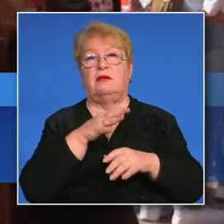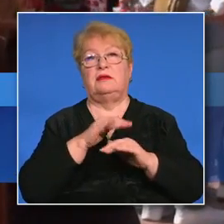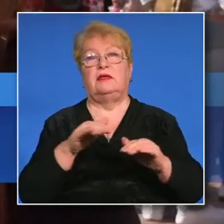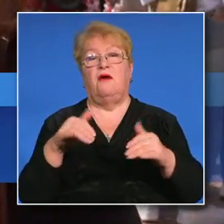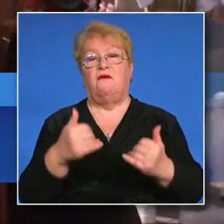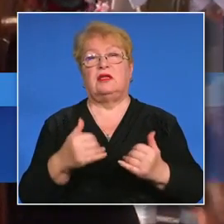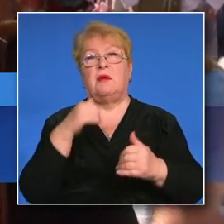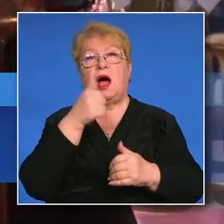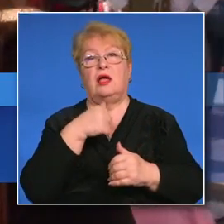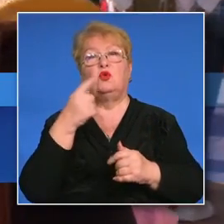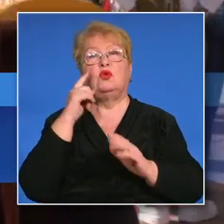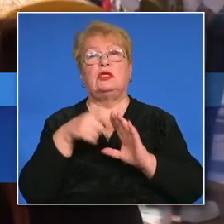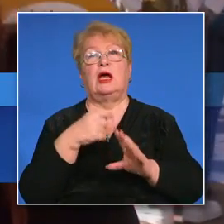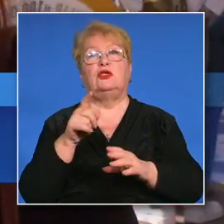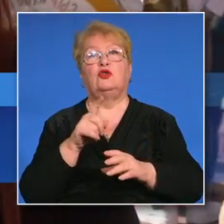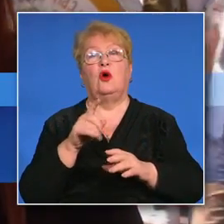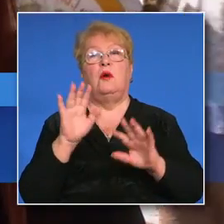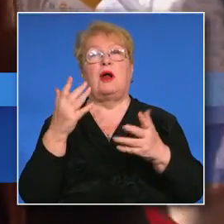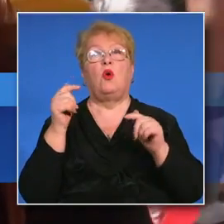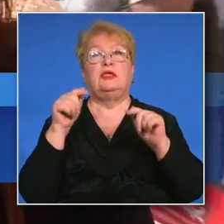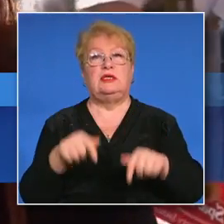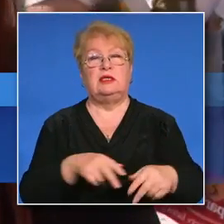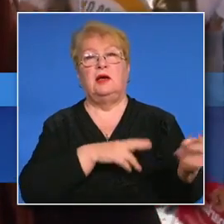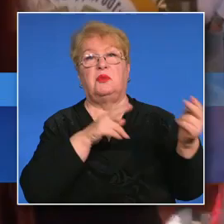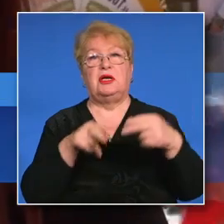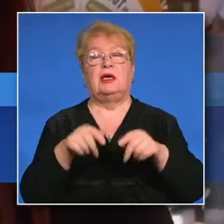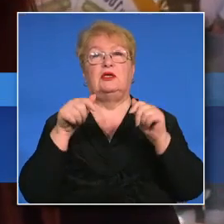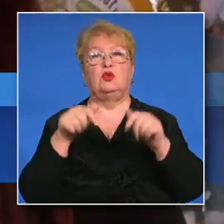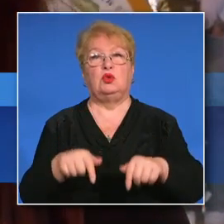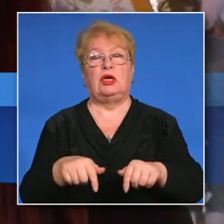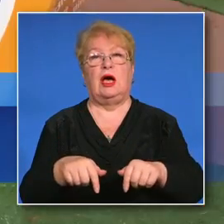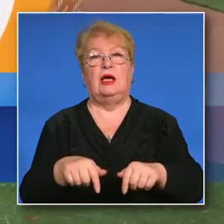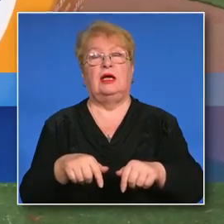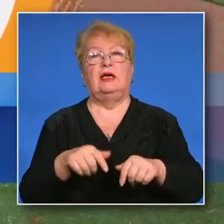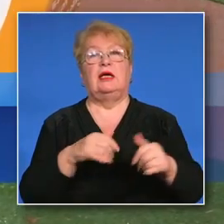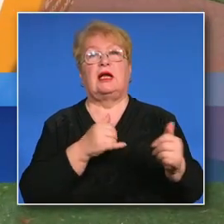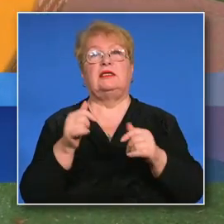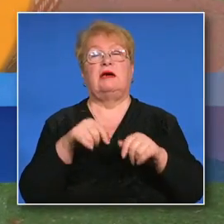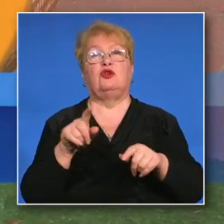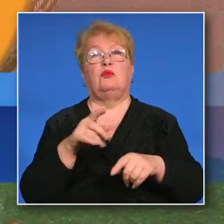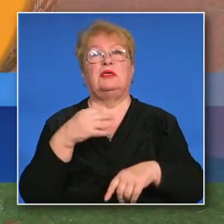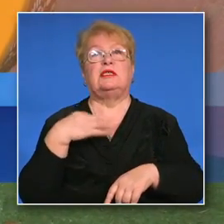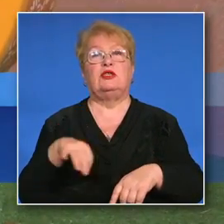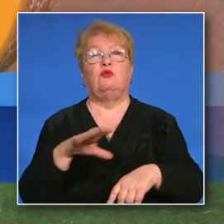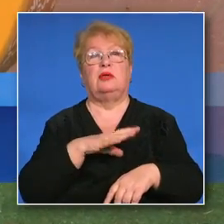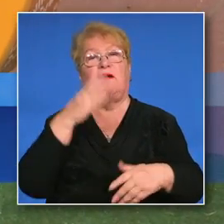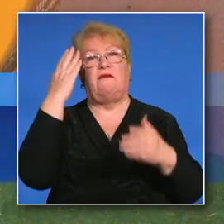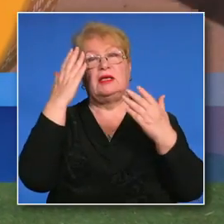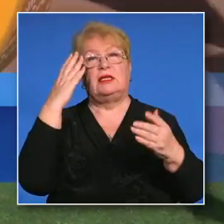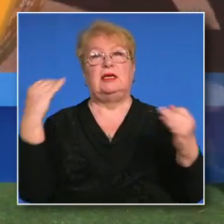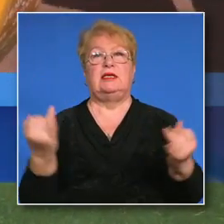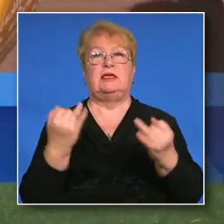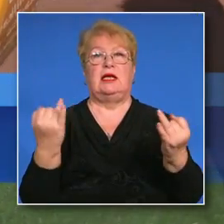этом году узнали, что оно проходит здесь, и приехали сюда ради того, чтобы сыну было весело, интересно в